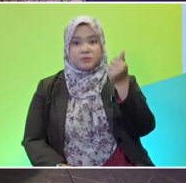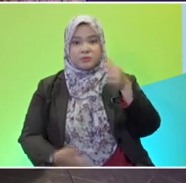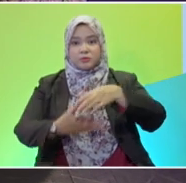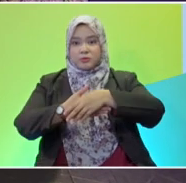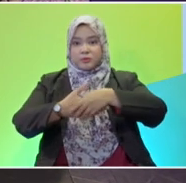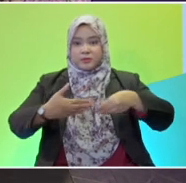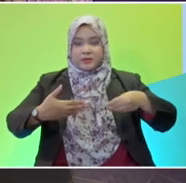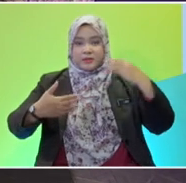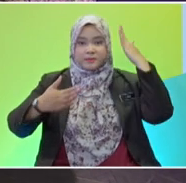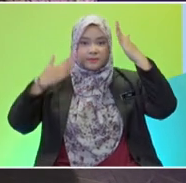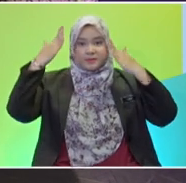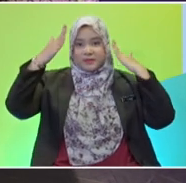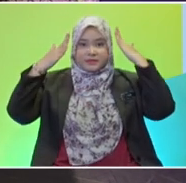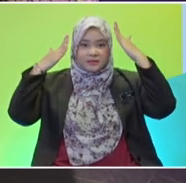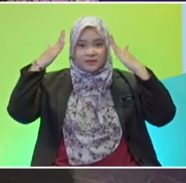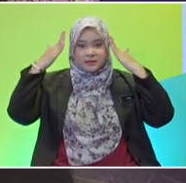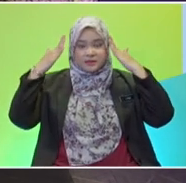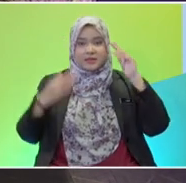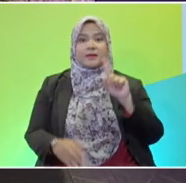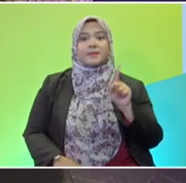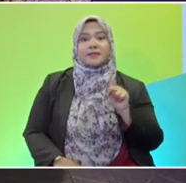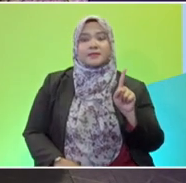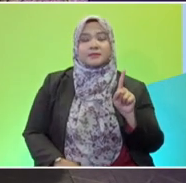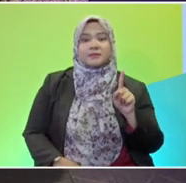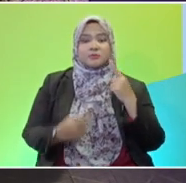year adalah mata uang negara jepun